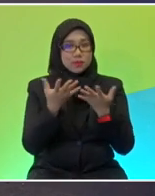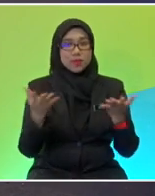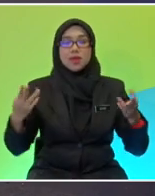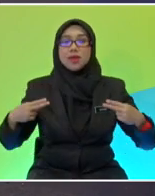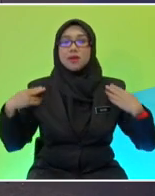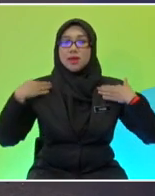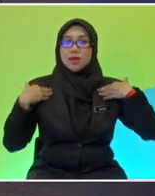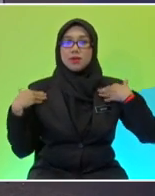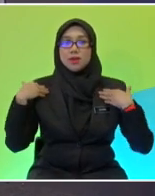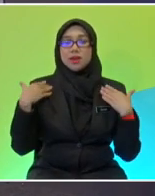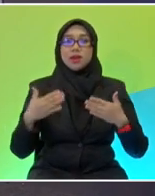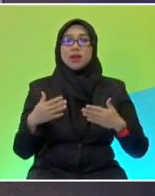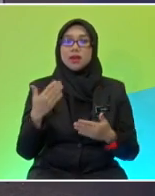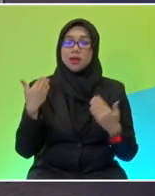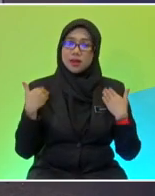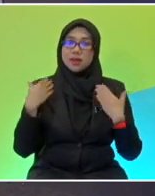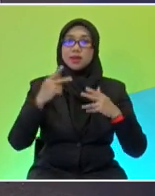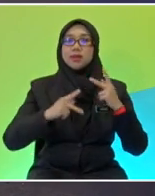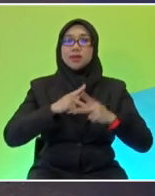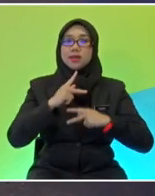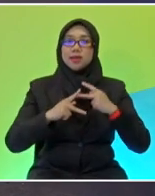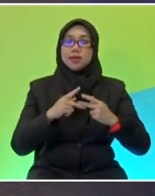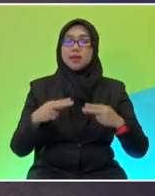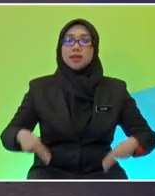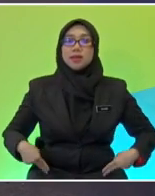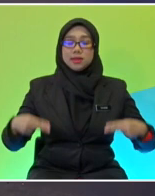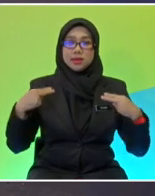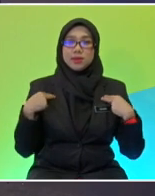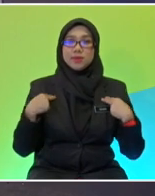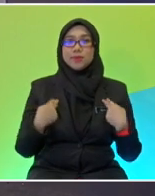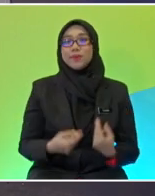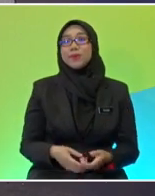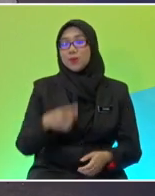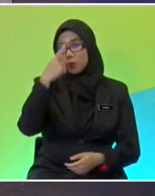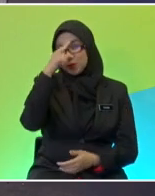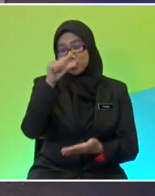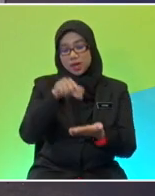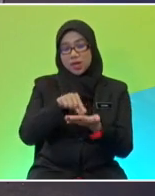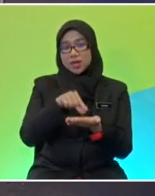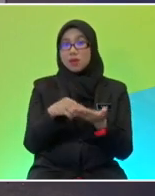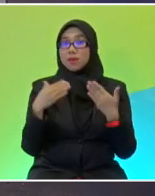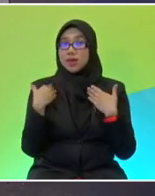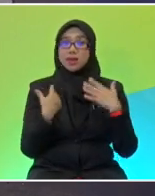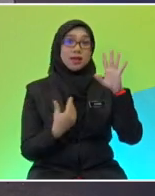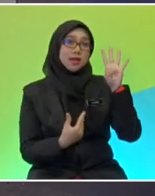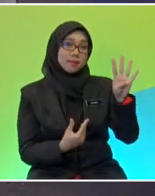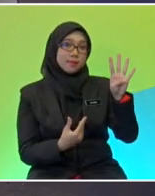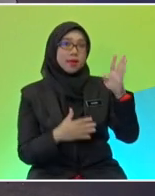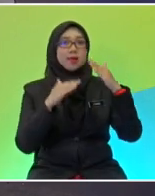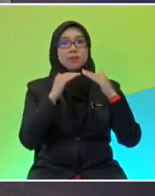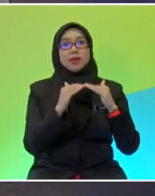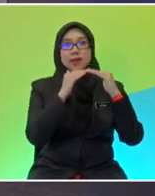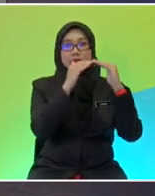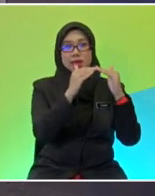hidup itu begitu juga ayam jadi ayam ini melalui empat peringkat kisaran hidupnya dia memulai